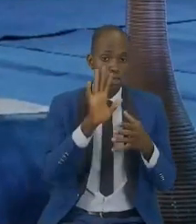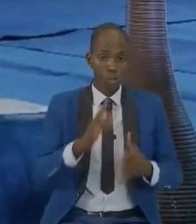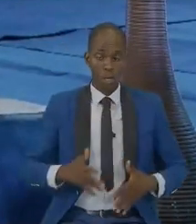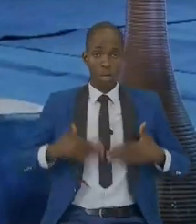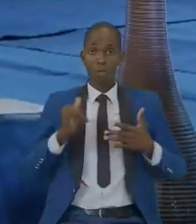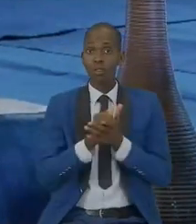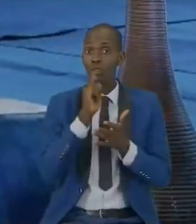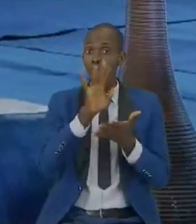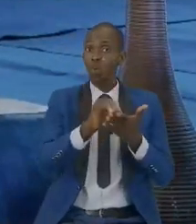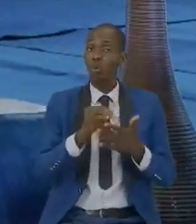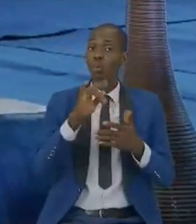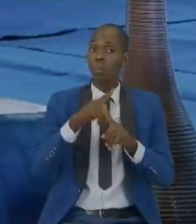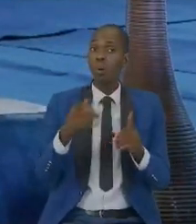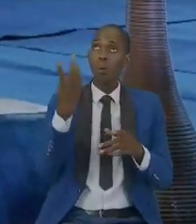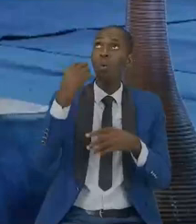puissances maléfiques